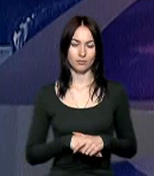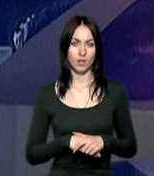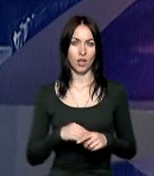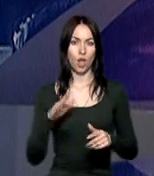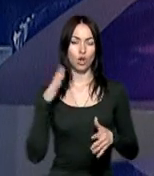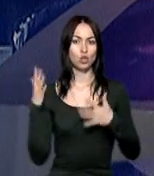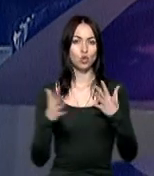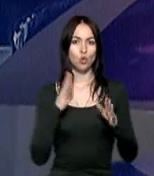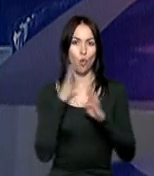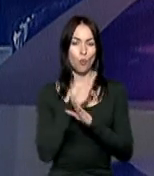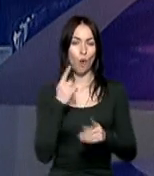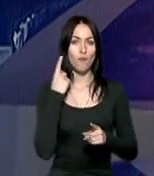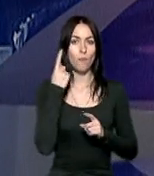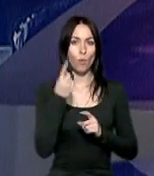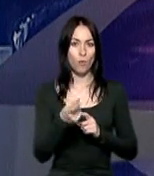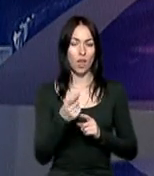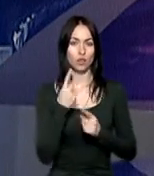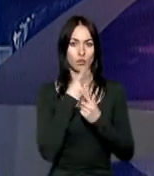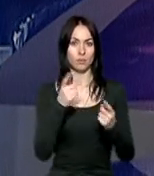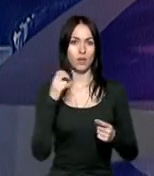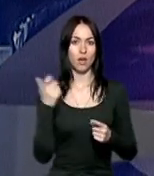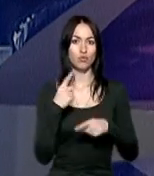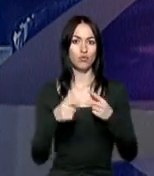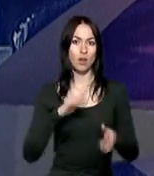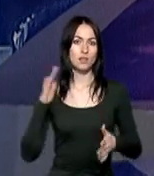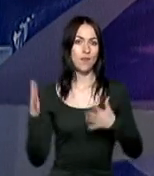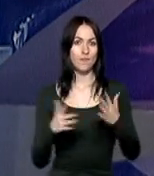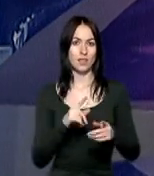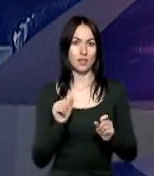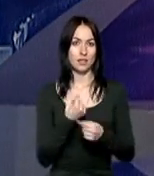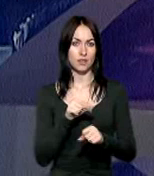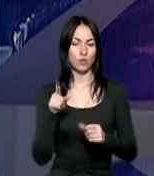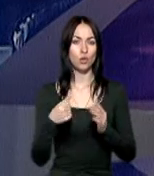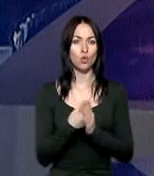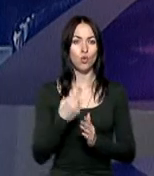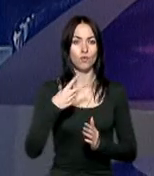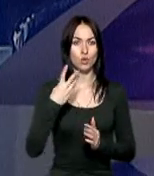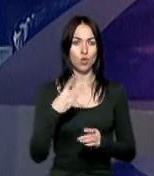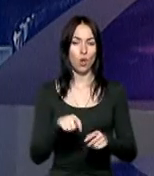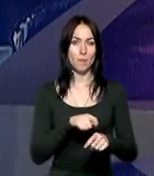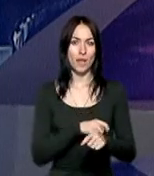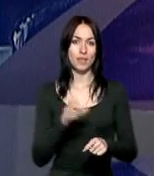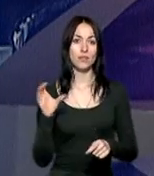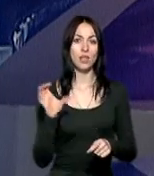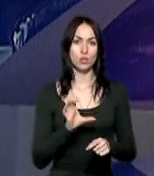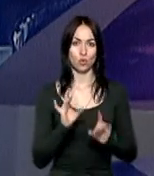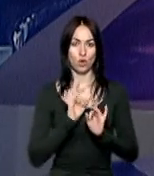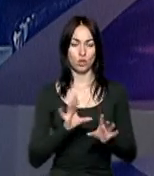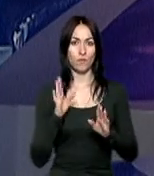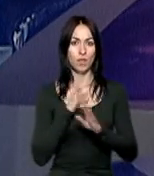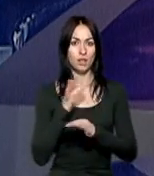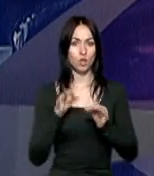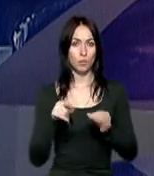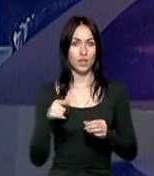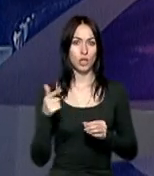Штормове попередження оголосили на Харківщині через вітер, швидкість якого сягає до 23 метрів на секунду, розповіла